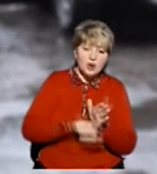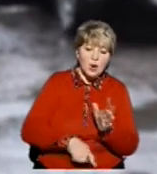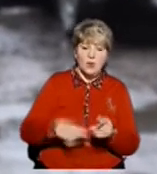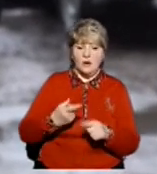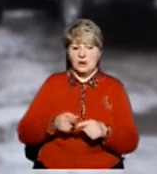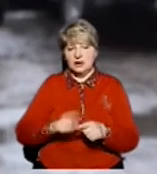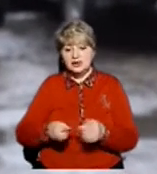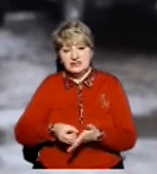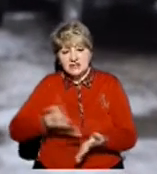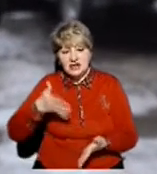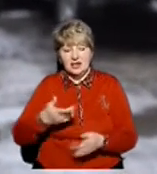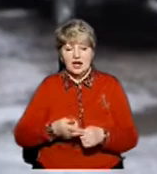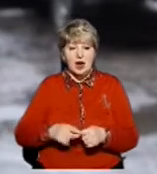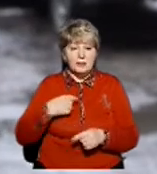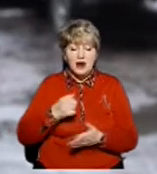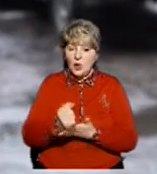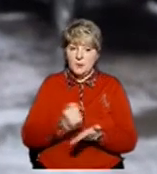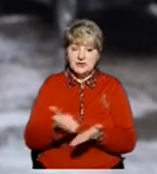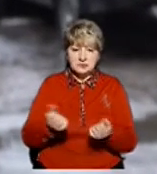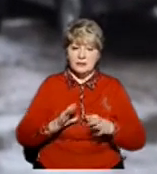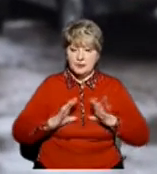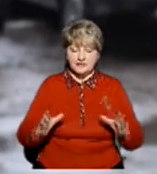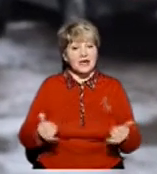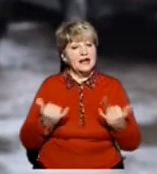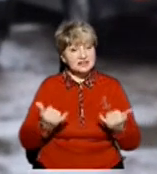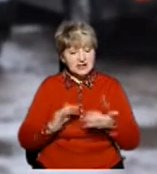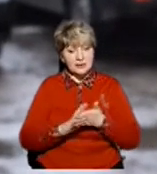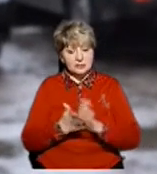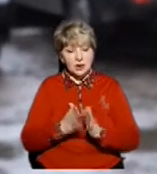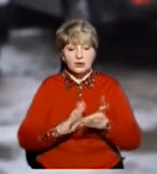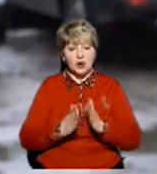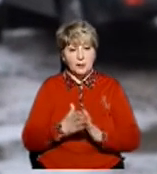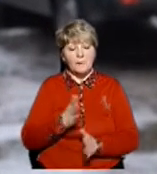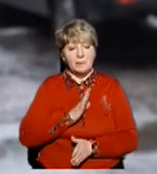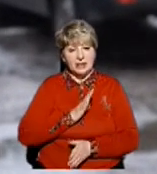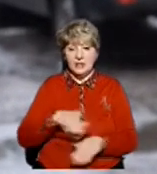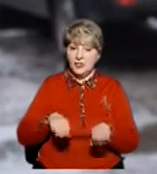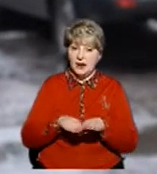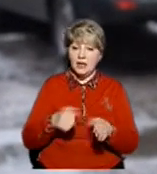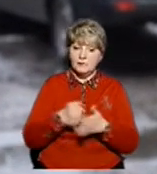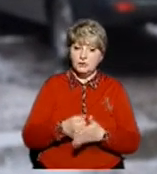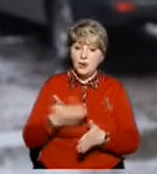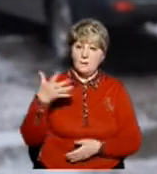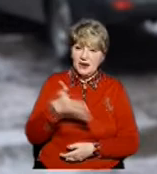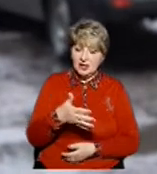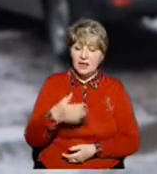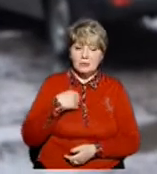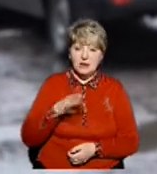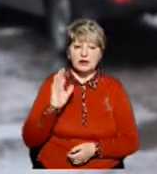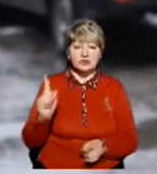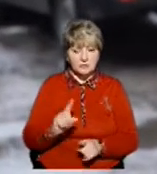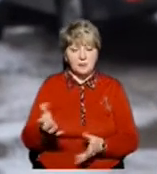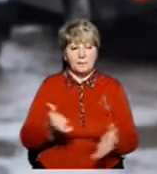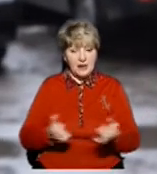брали комісію взагалі. Станом на зараз, звісно, домовленість у нас була така, що до 5 тисяч ми також наберемо, все, що